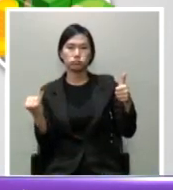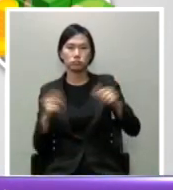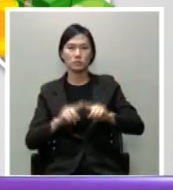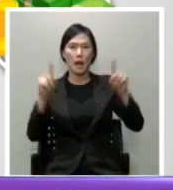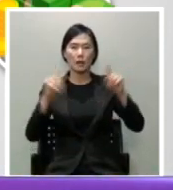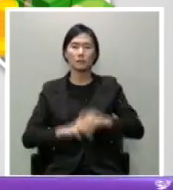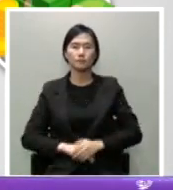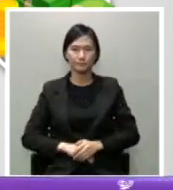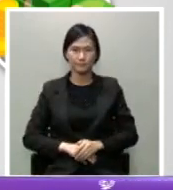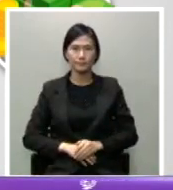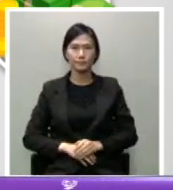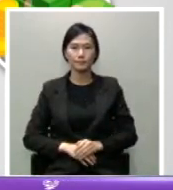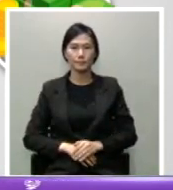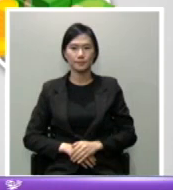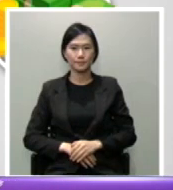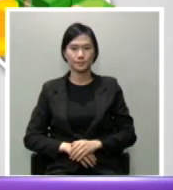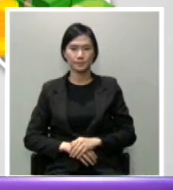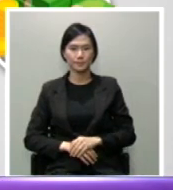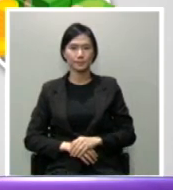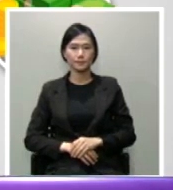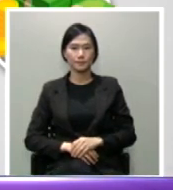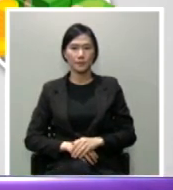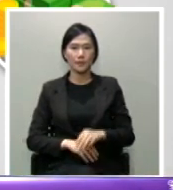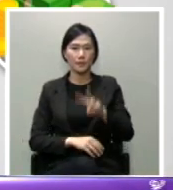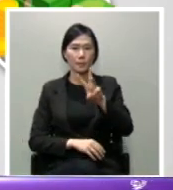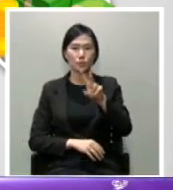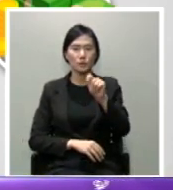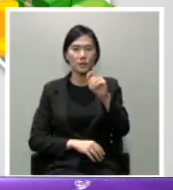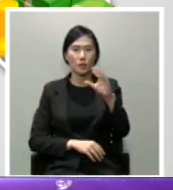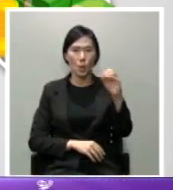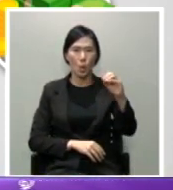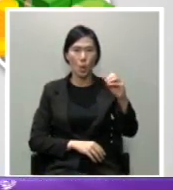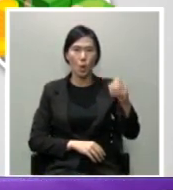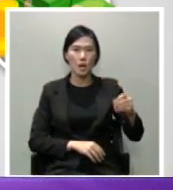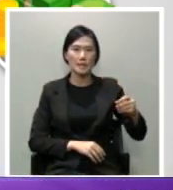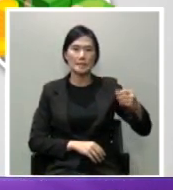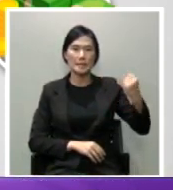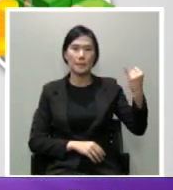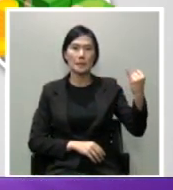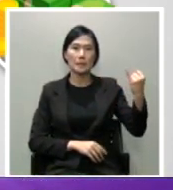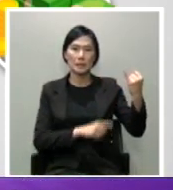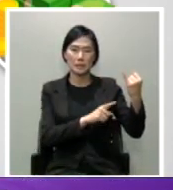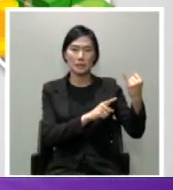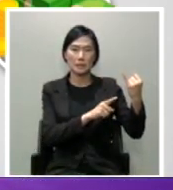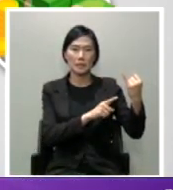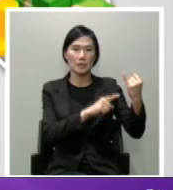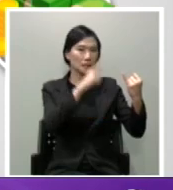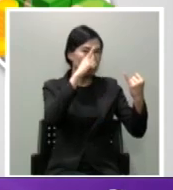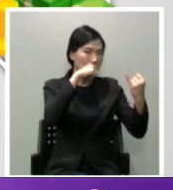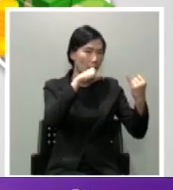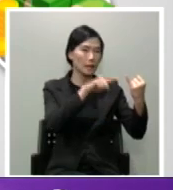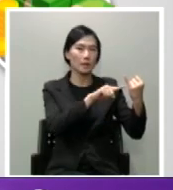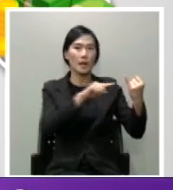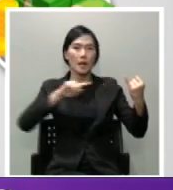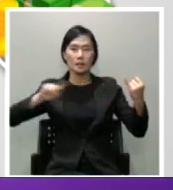คนเพราะใน WTO จำเลยคือประเทศไทยแต่จำเลยในศาลไทยคือบริษัทฟิ